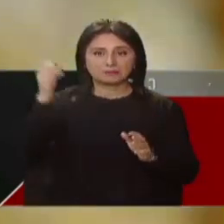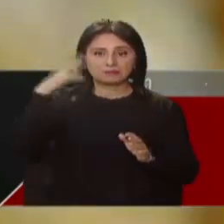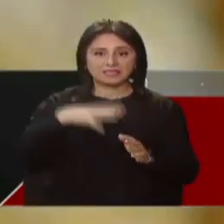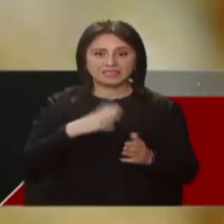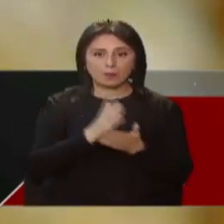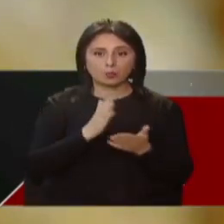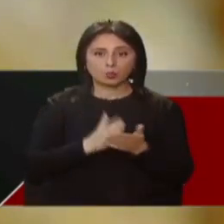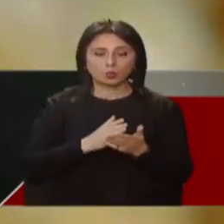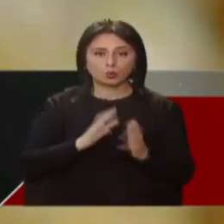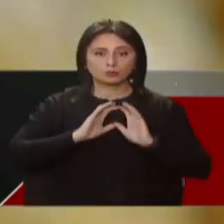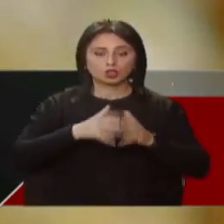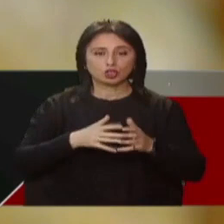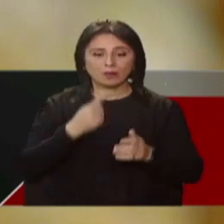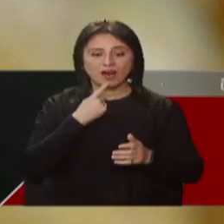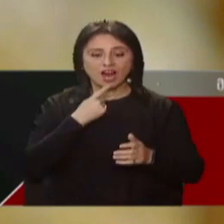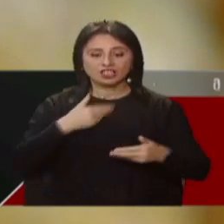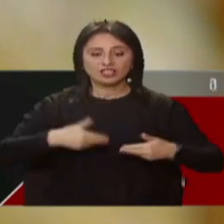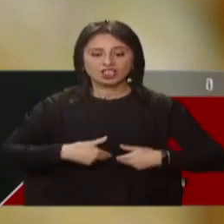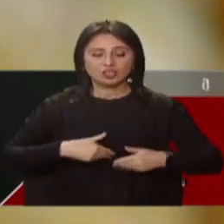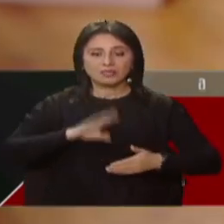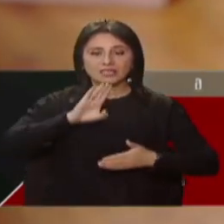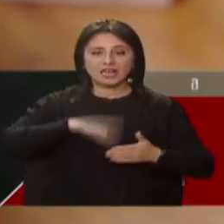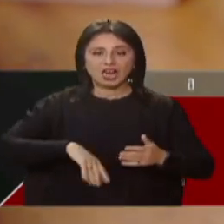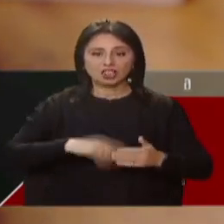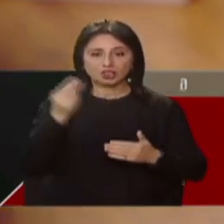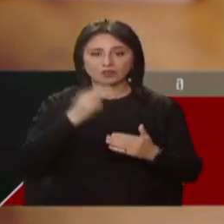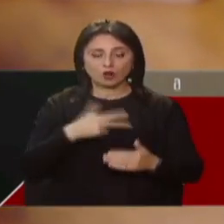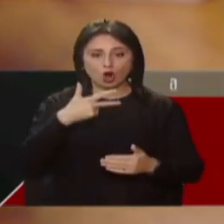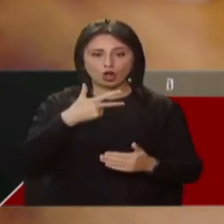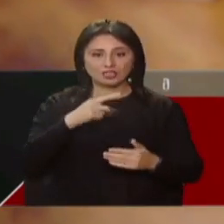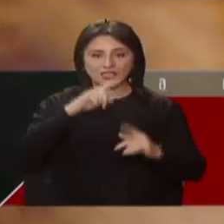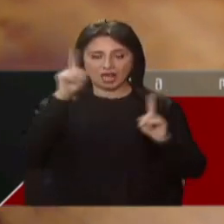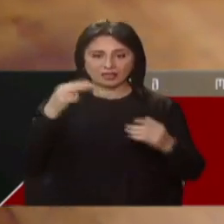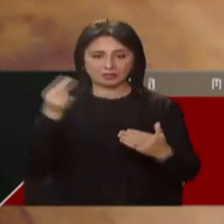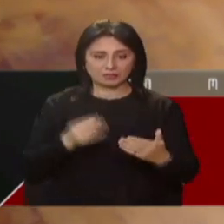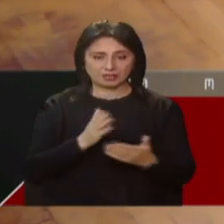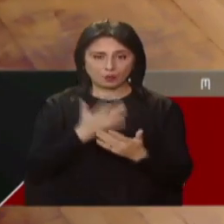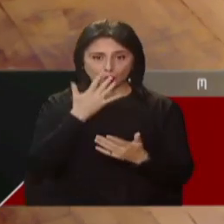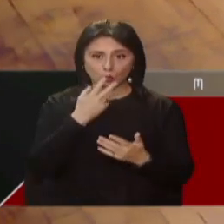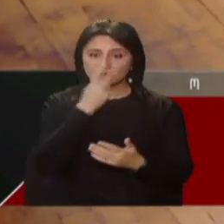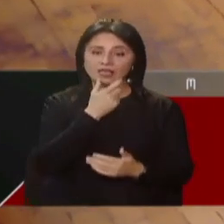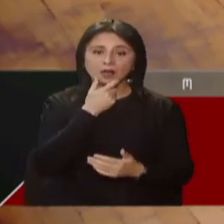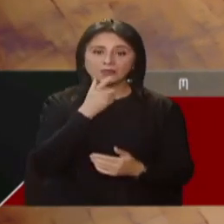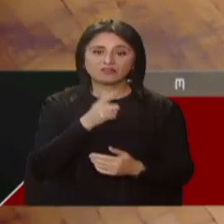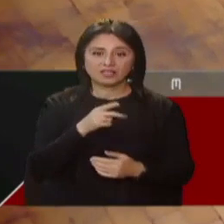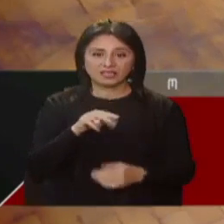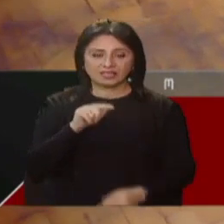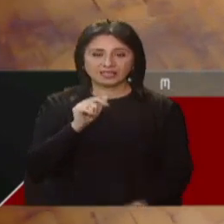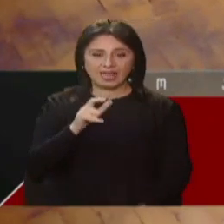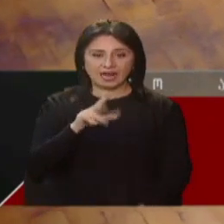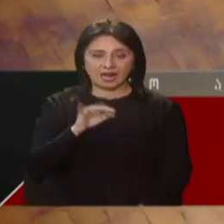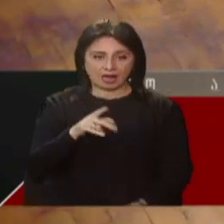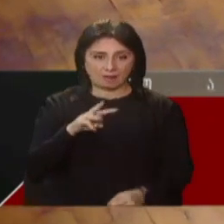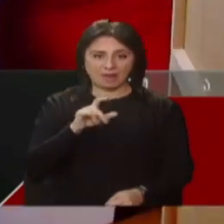პური მსოფლიო გაჭირვებისა და შიმშილის გარეშე“ მხატვრის 30-მდე ტილოა წარმოდგენილი. უცხოელი დამთვალიერებელი თეკლა მელაძის